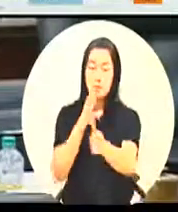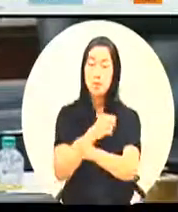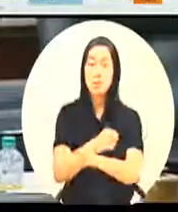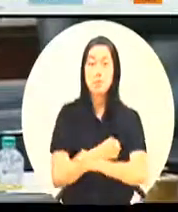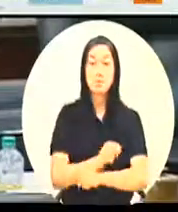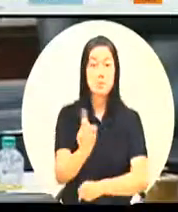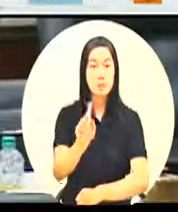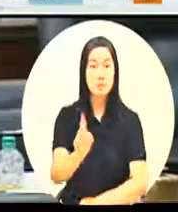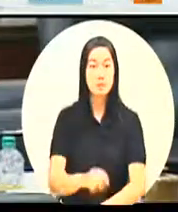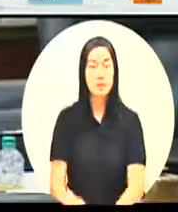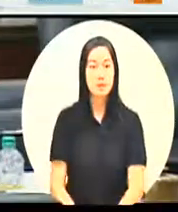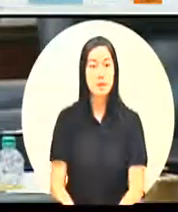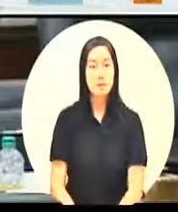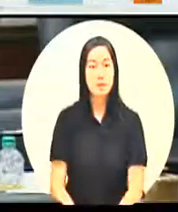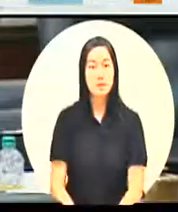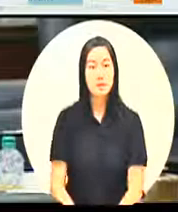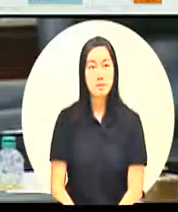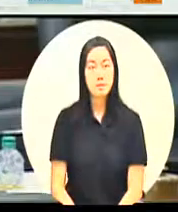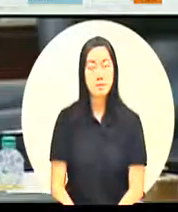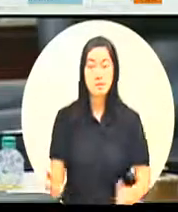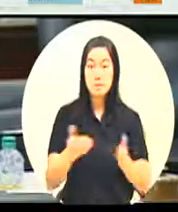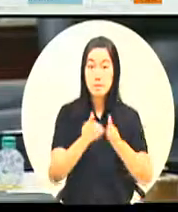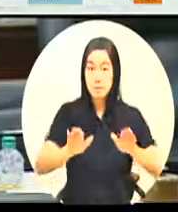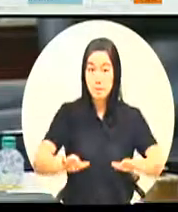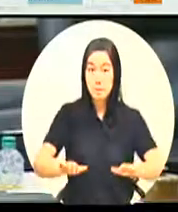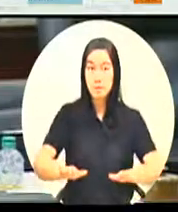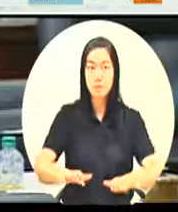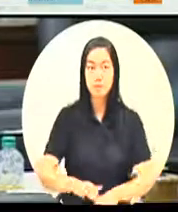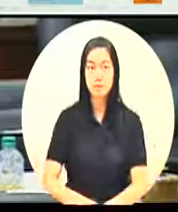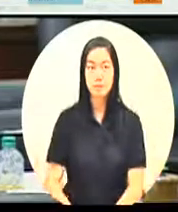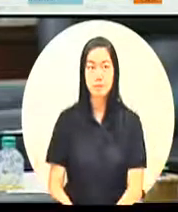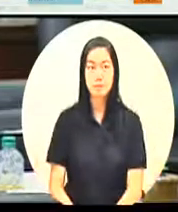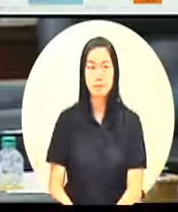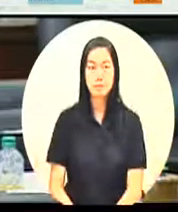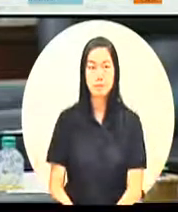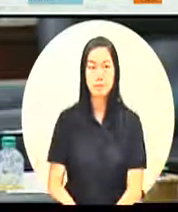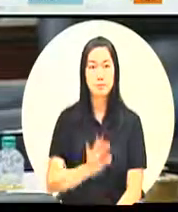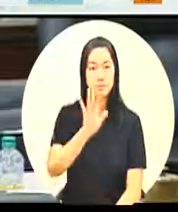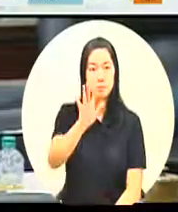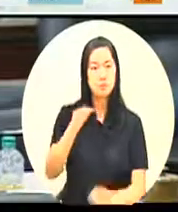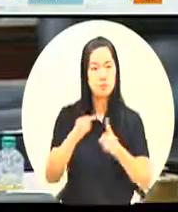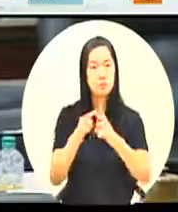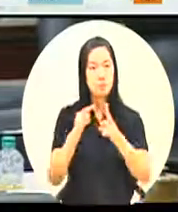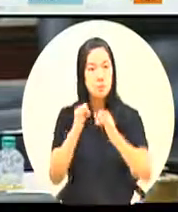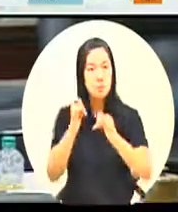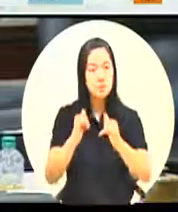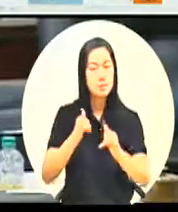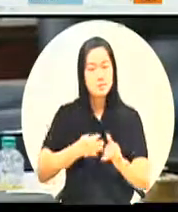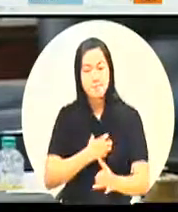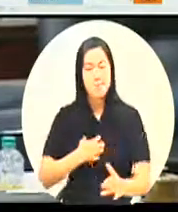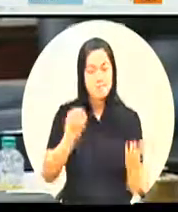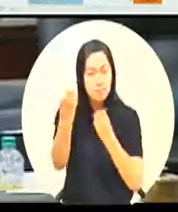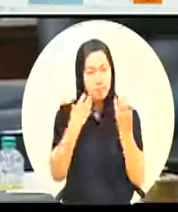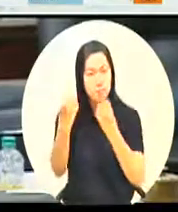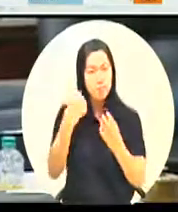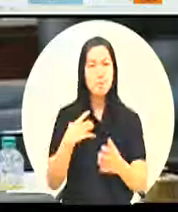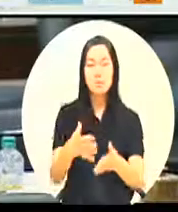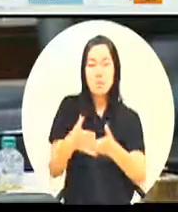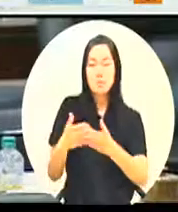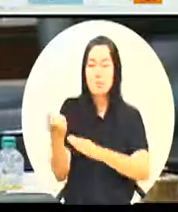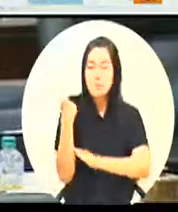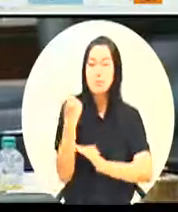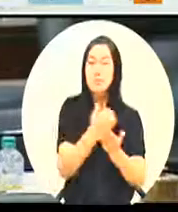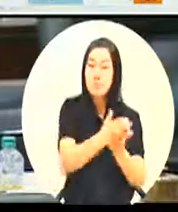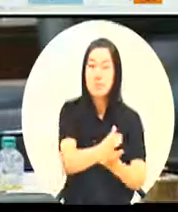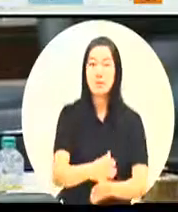啦到目前为止其实还是有些声音需要我们更加努力去做一些克服，毕竟这